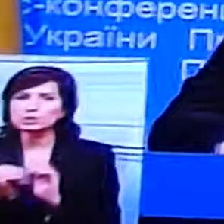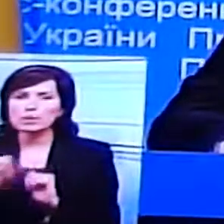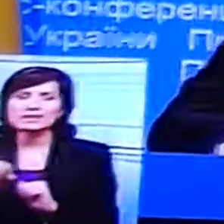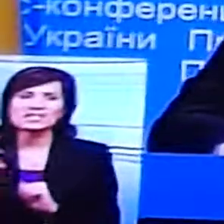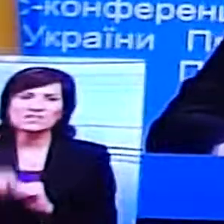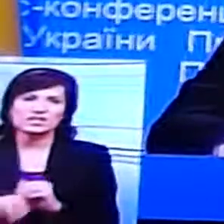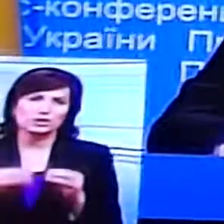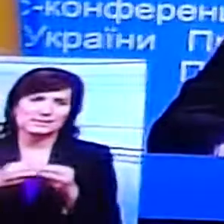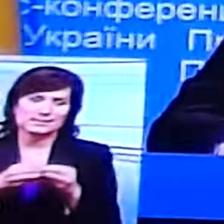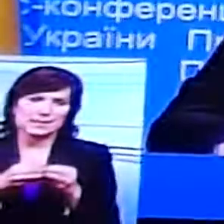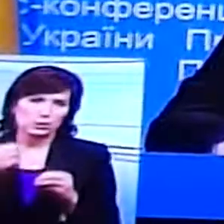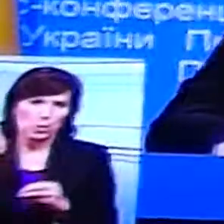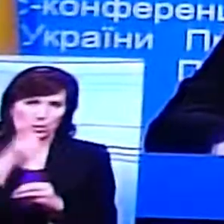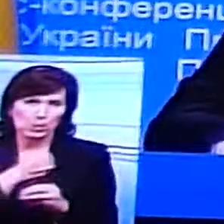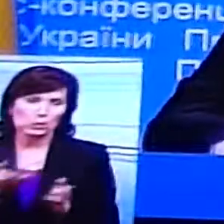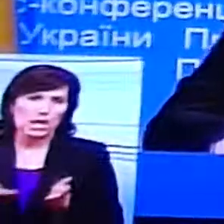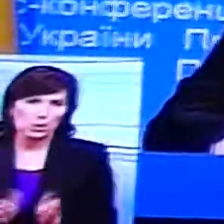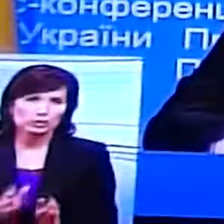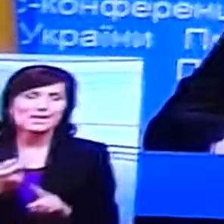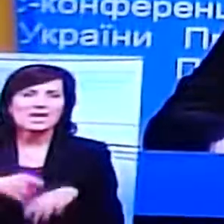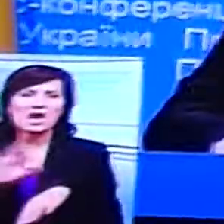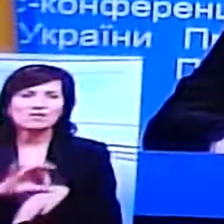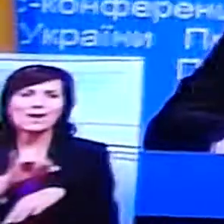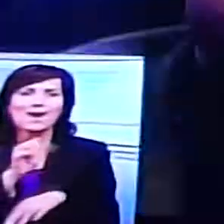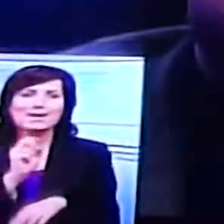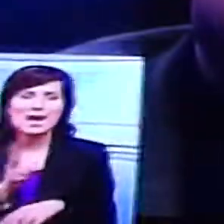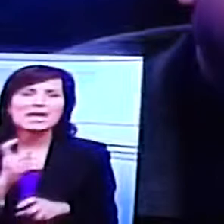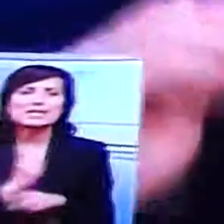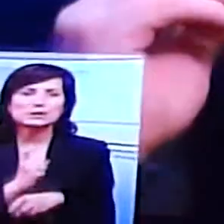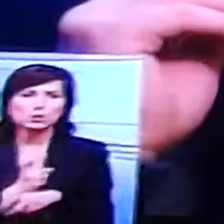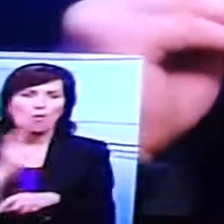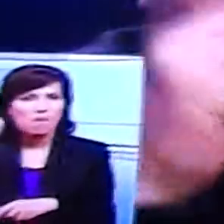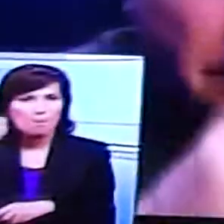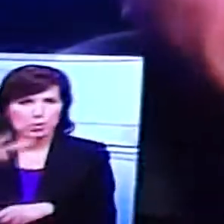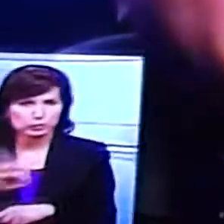17 листопада 2010 року народження, яка хвора на рак кісткового мозку.